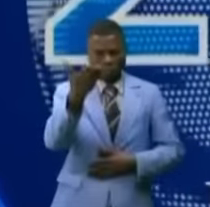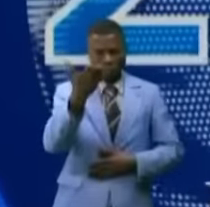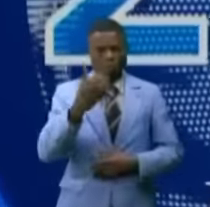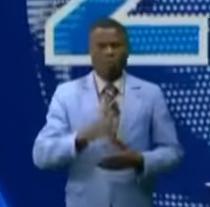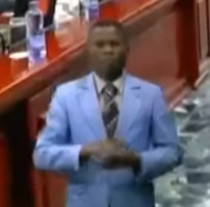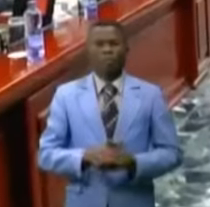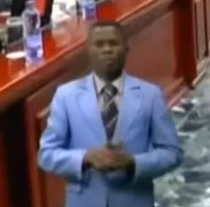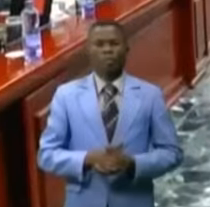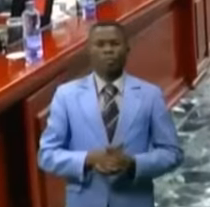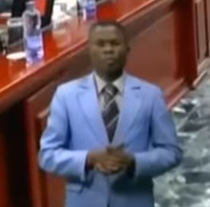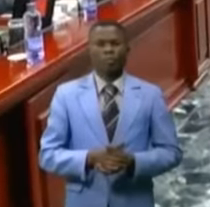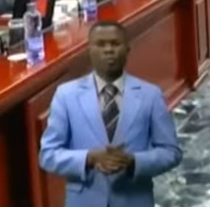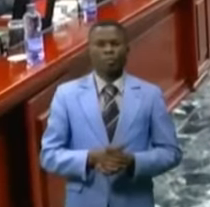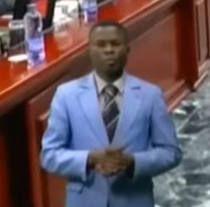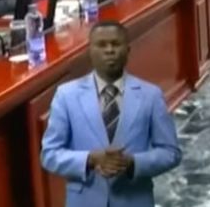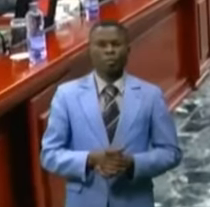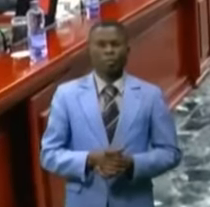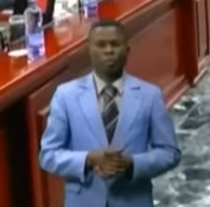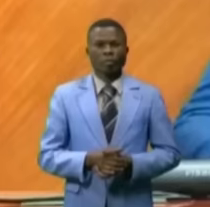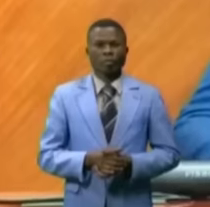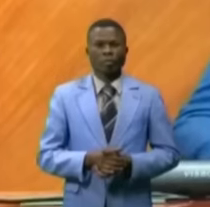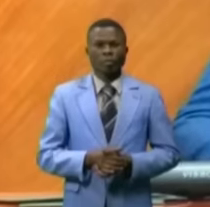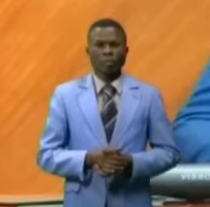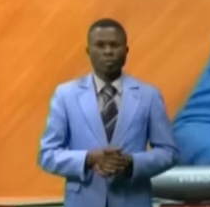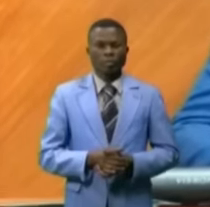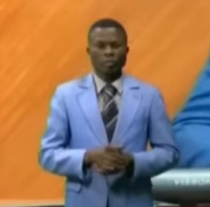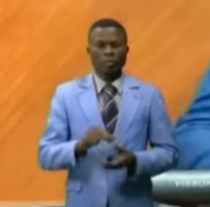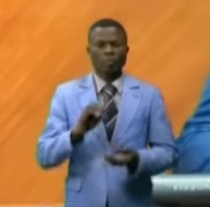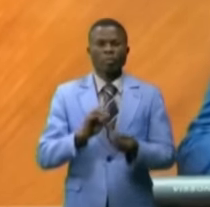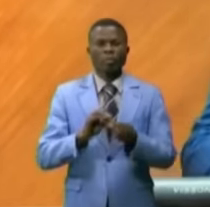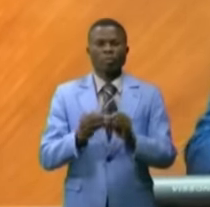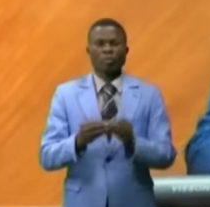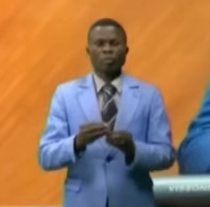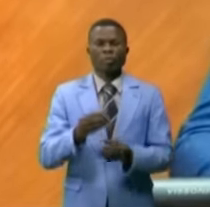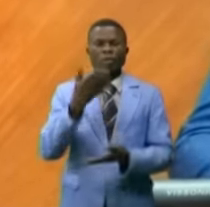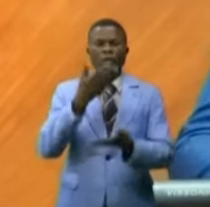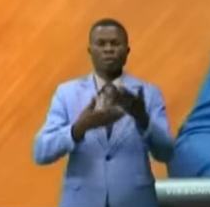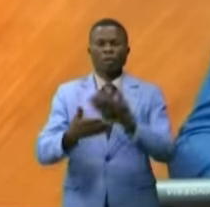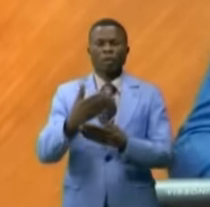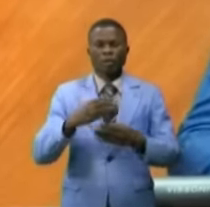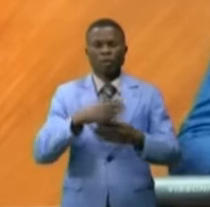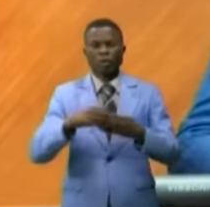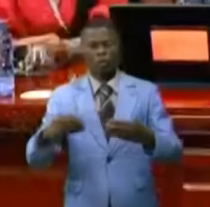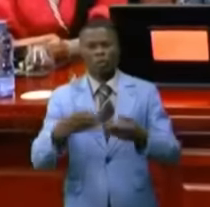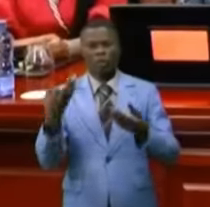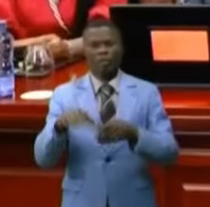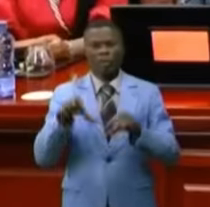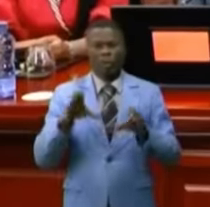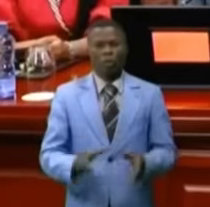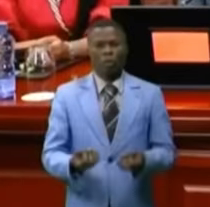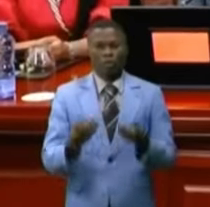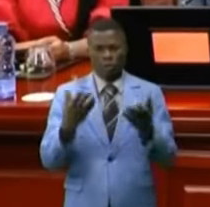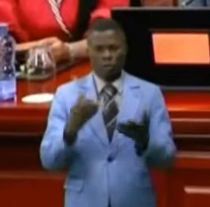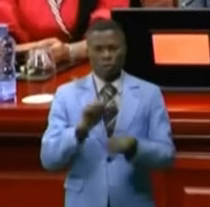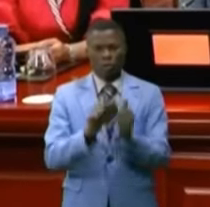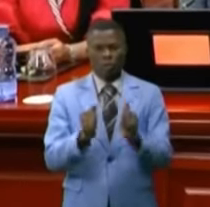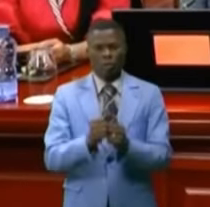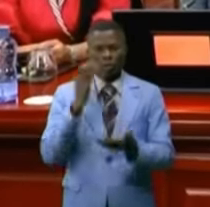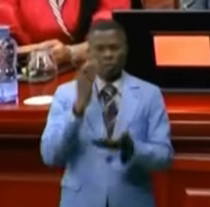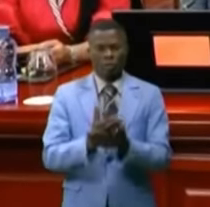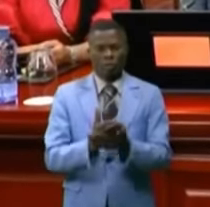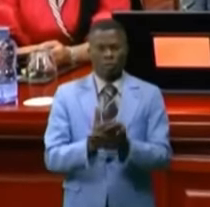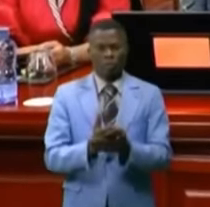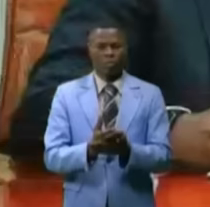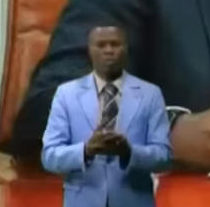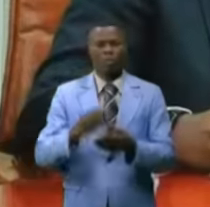Dangui. Jugulé l'inflation du taux d'échange, arrêté des mesures efficaces susceptibles de stabiliser la monnaie nationale, le